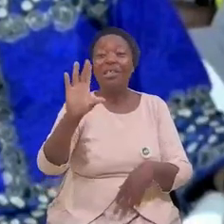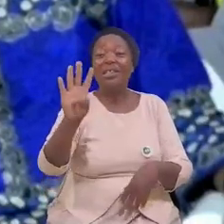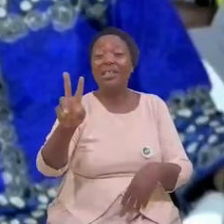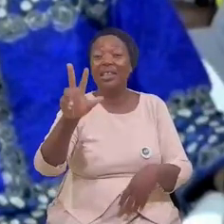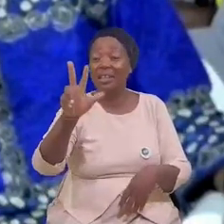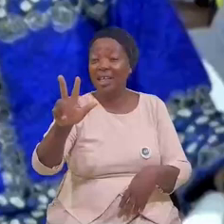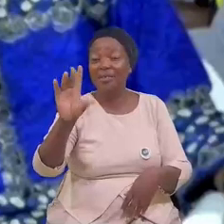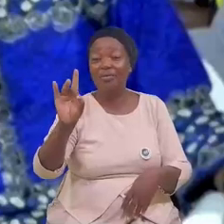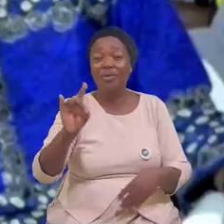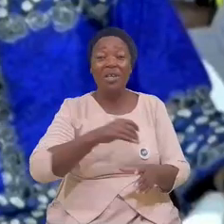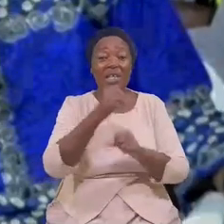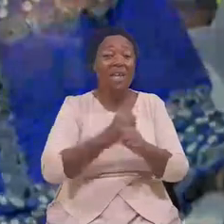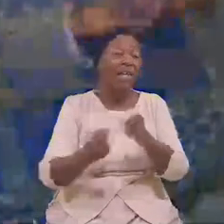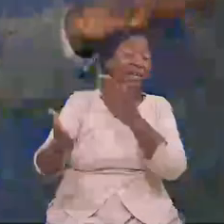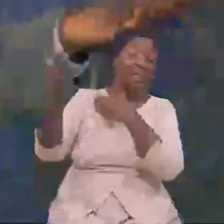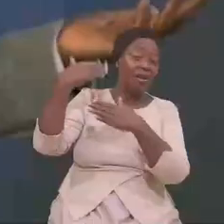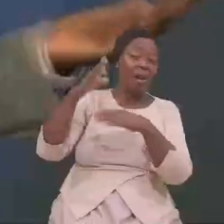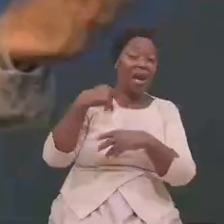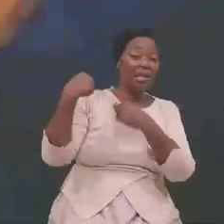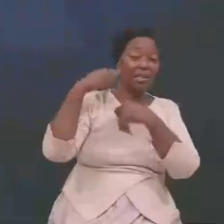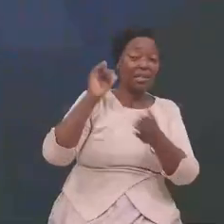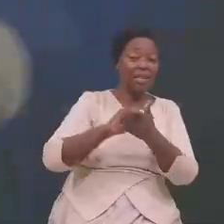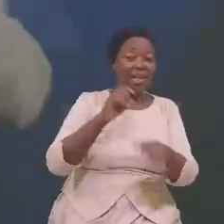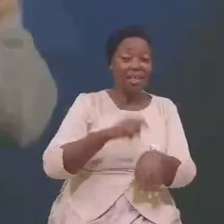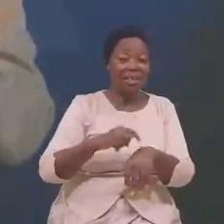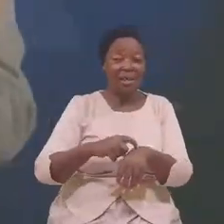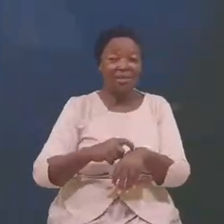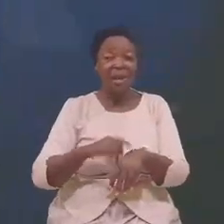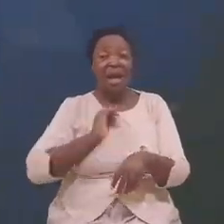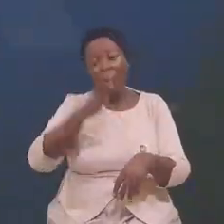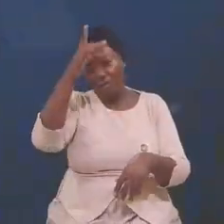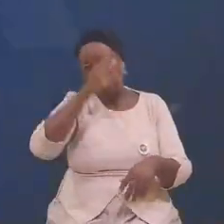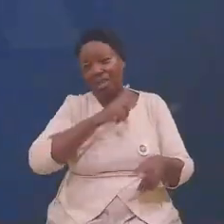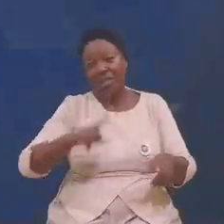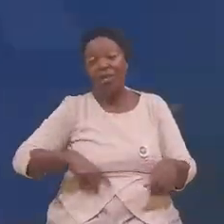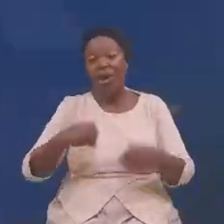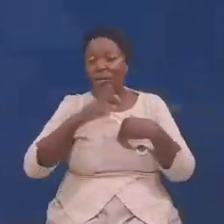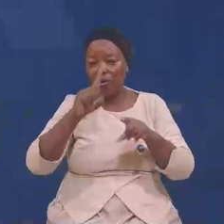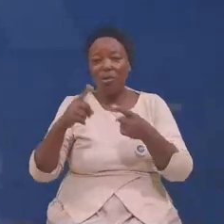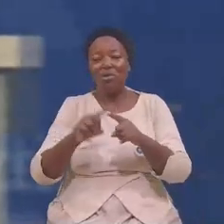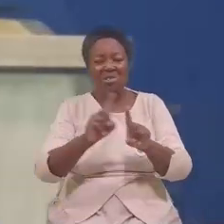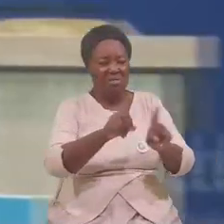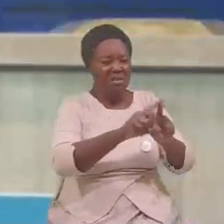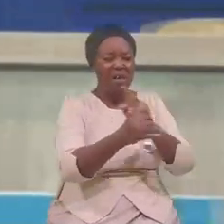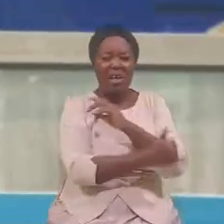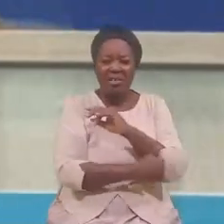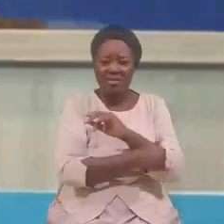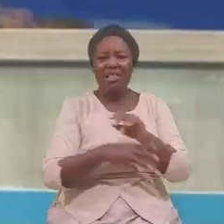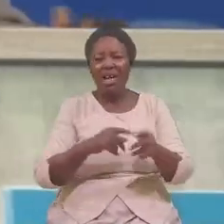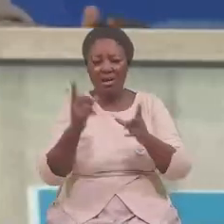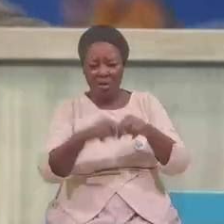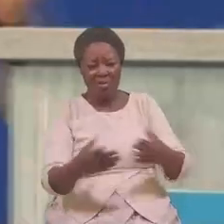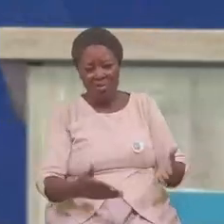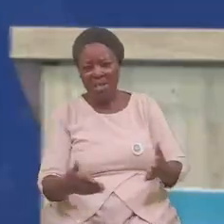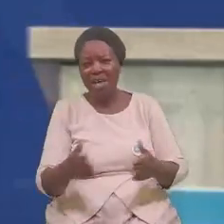cela 34 ans. Et depuis ce temps-là, j'ai continué à fréquenter, à aller dans des pays. J'ai continué à